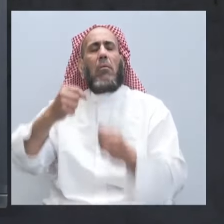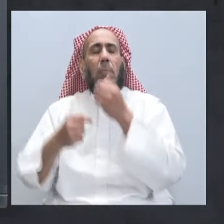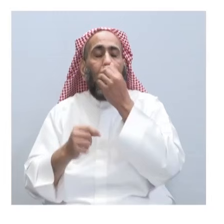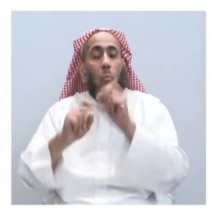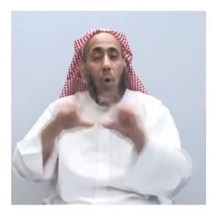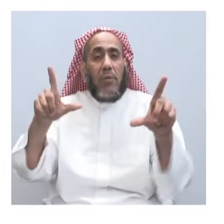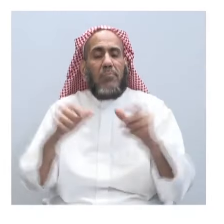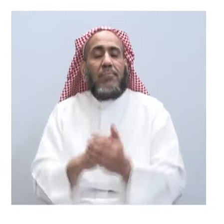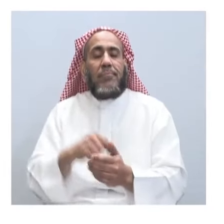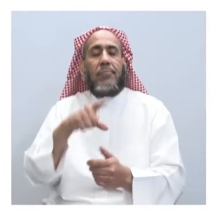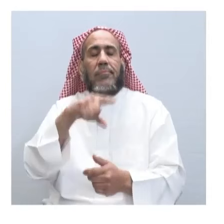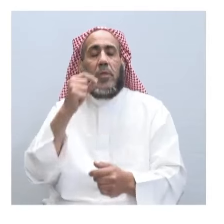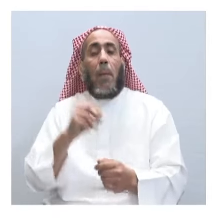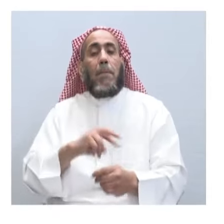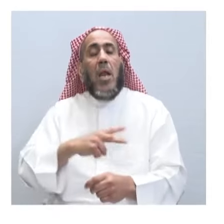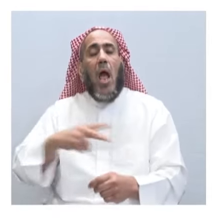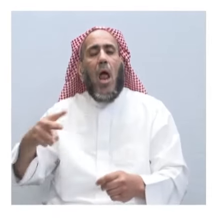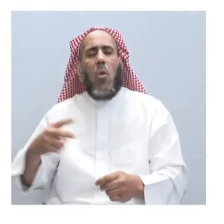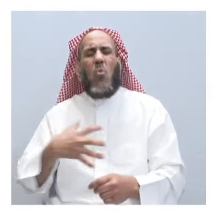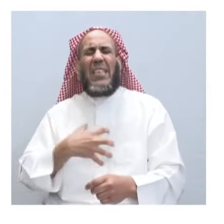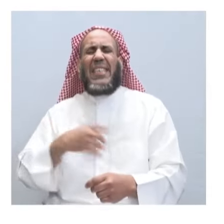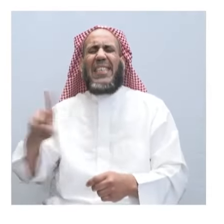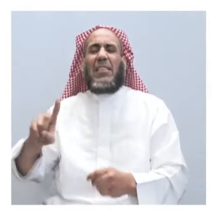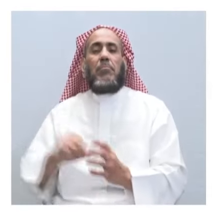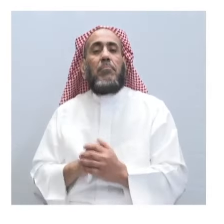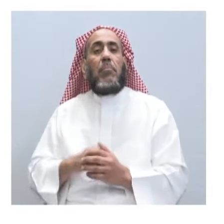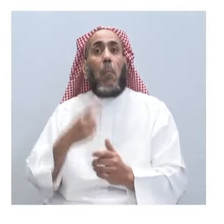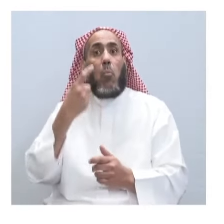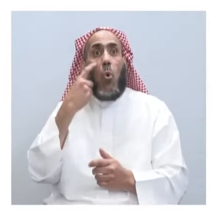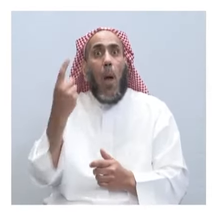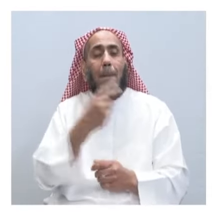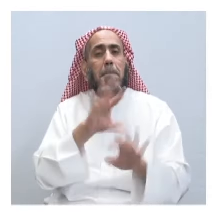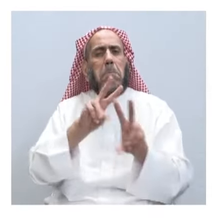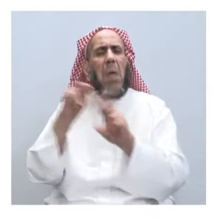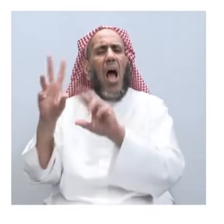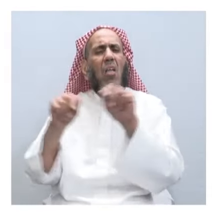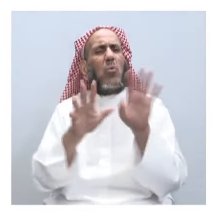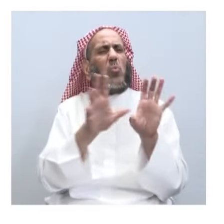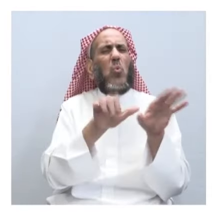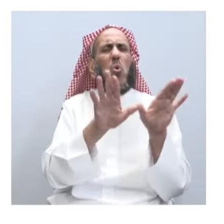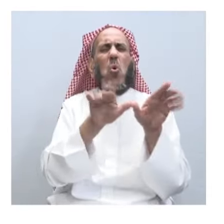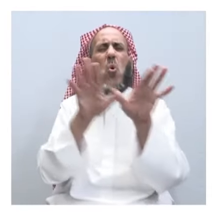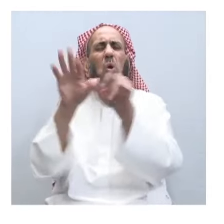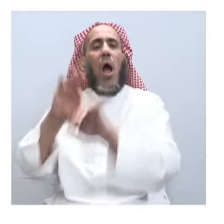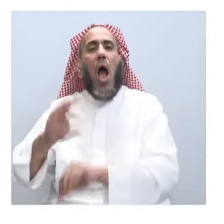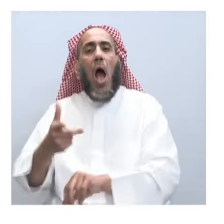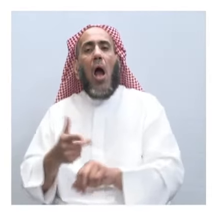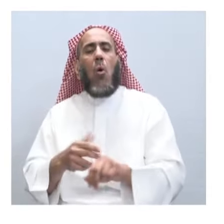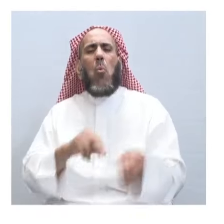واضح اذا من اشكال التشاؤم التشاؤم برؤيه بعض الطيور او